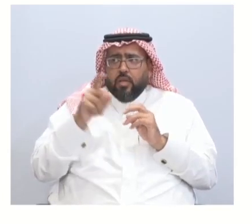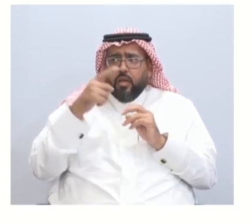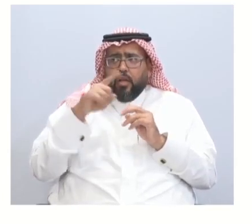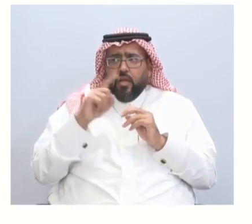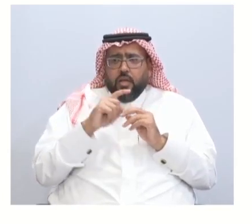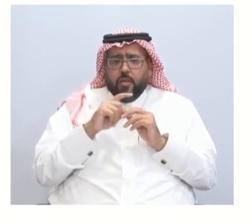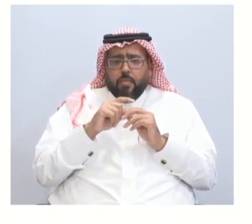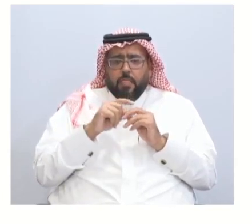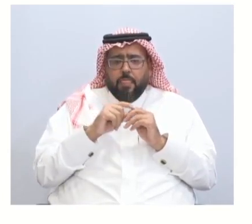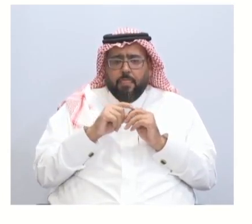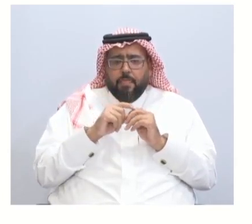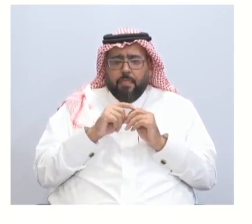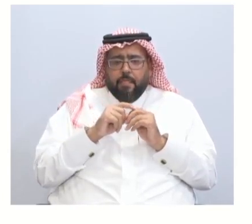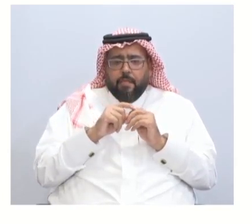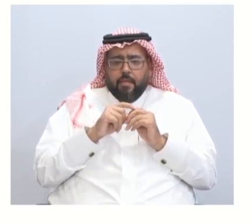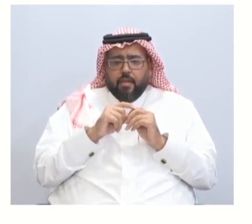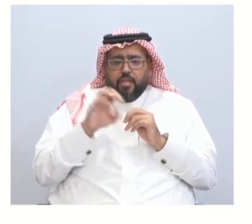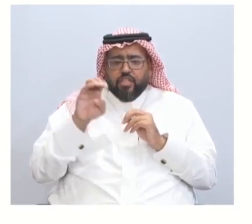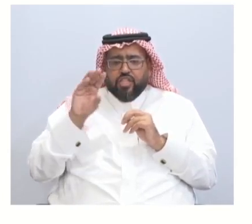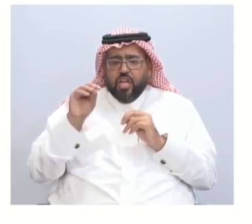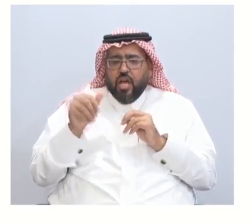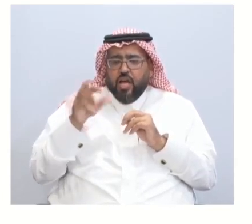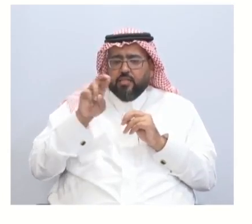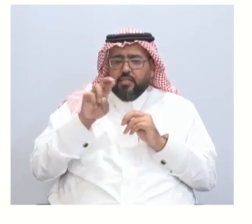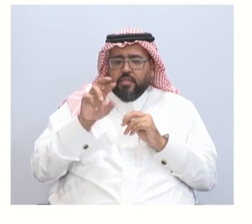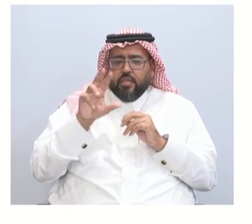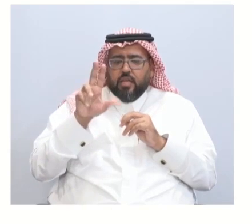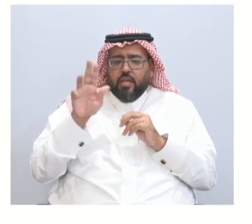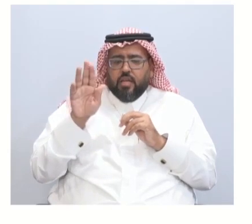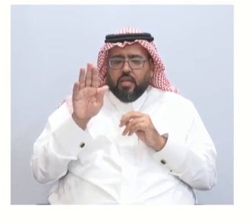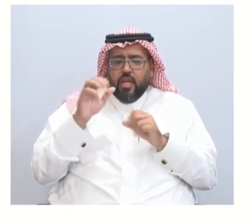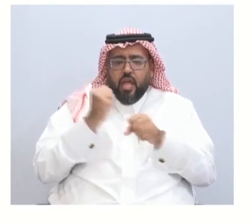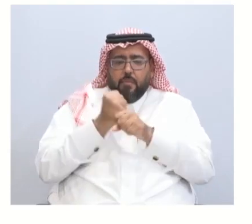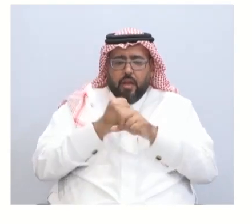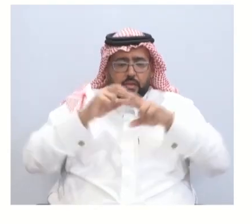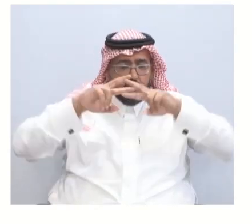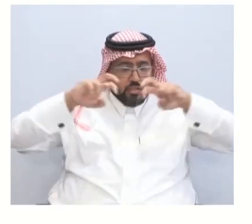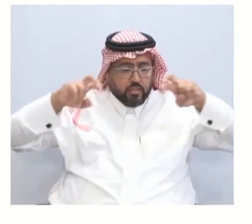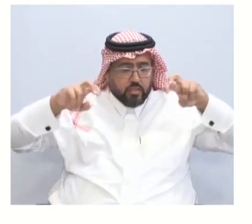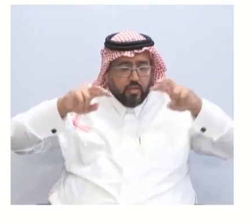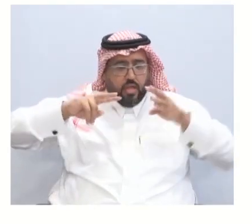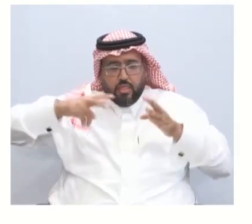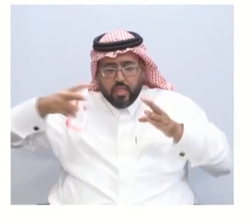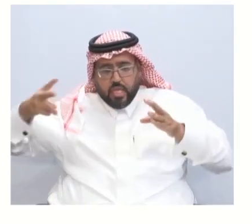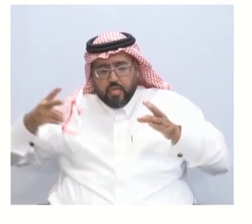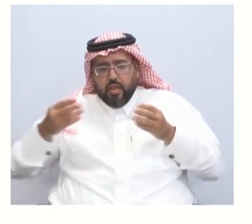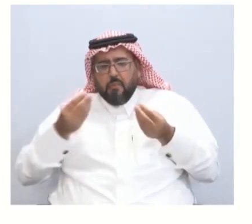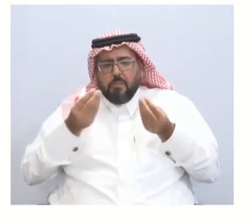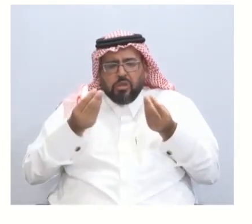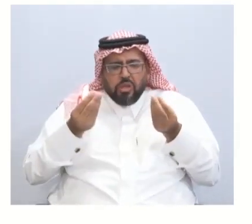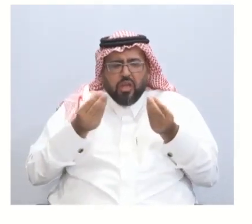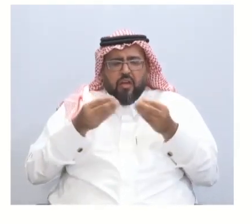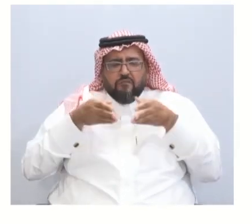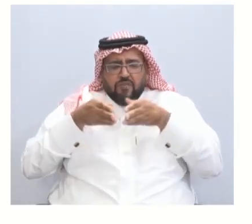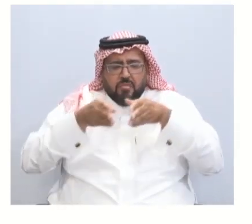الصحيحه فيما يلي جهاز يستعمل للكشف عن التغيرات الطفيفه